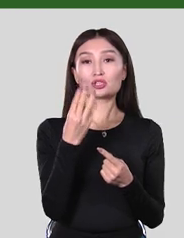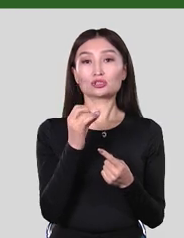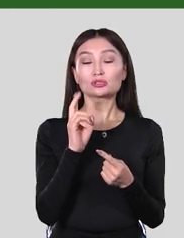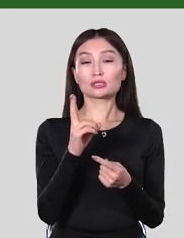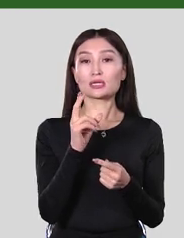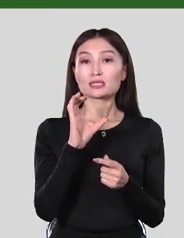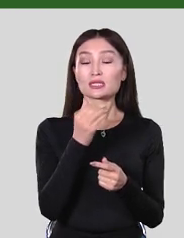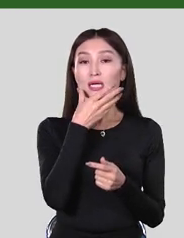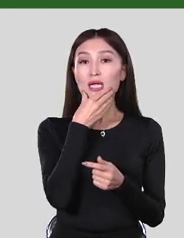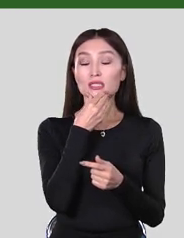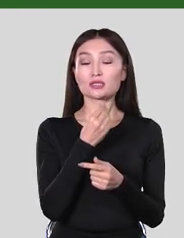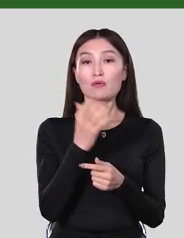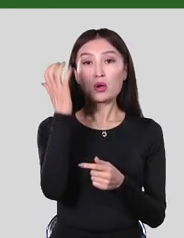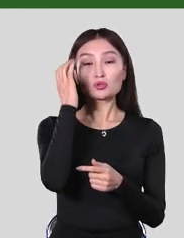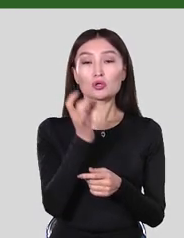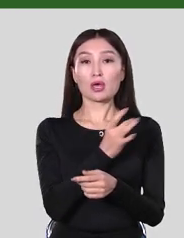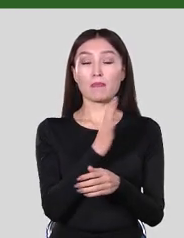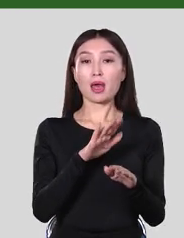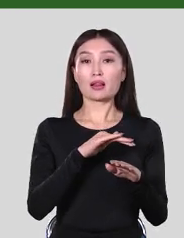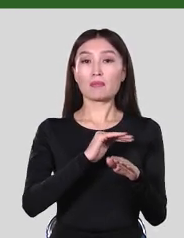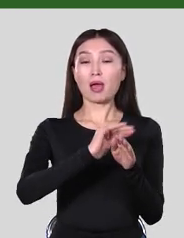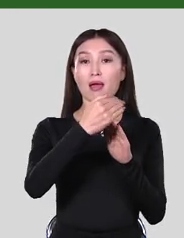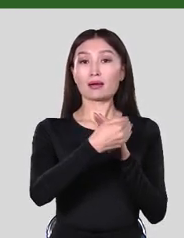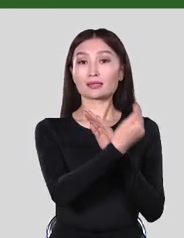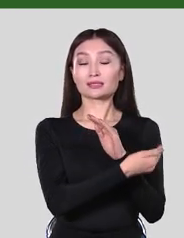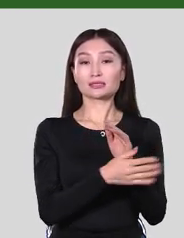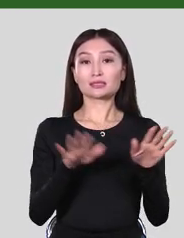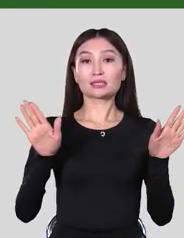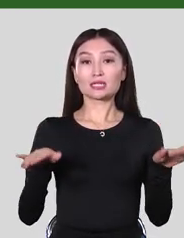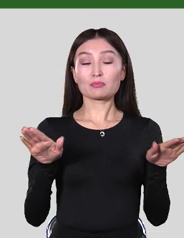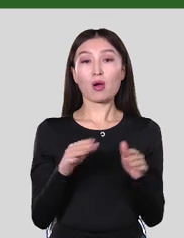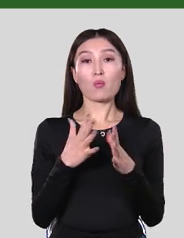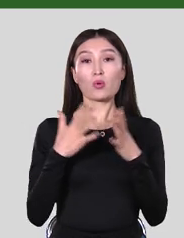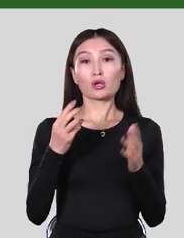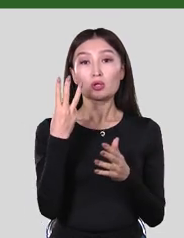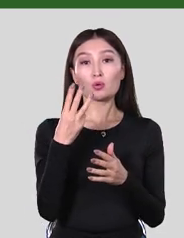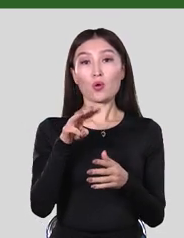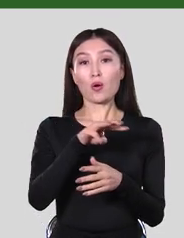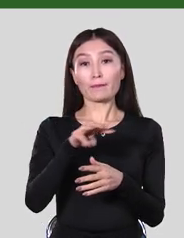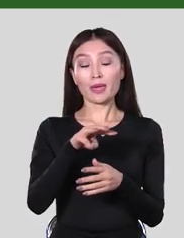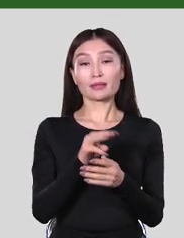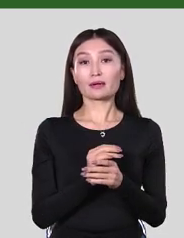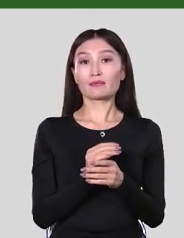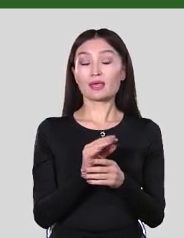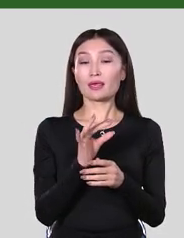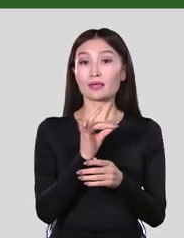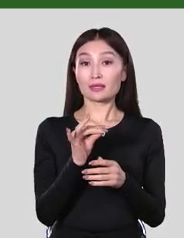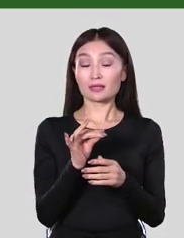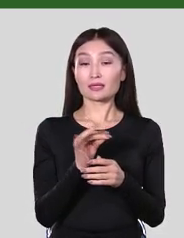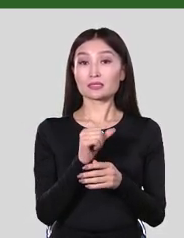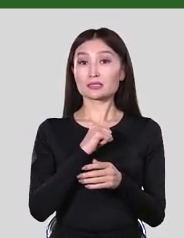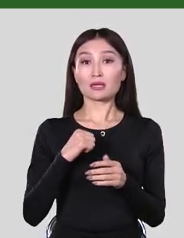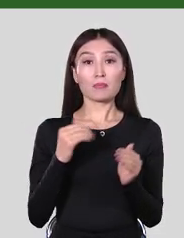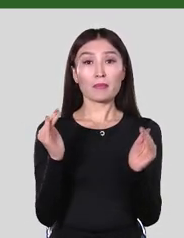красивым черно-белым оперением и размахом крыльев более 3 метров. Конечно, даже